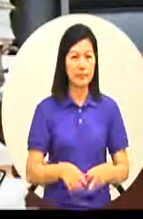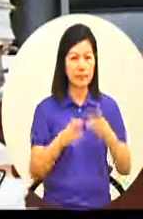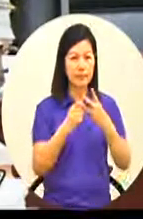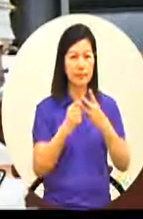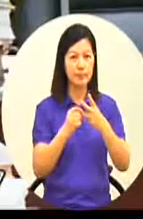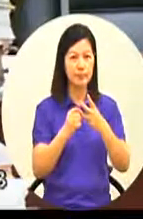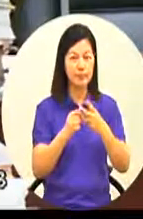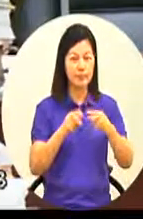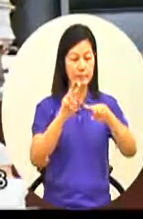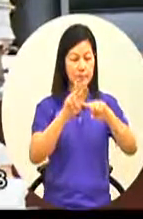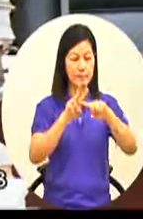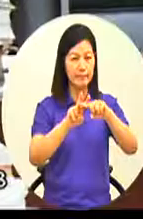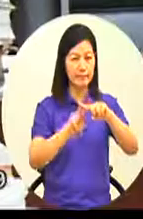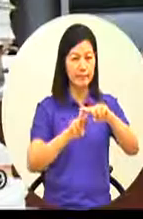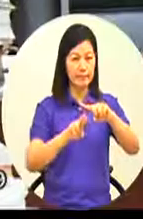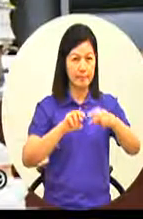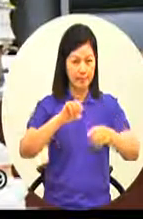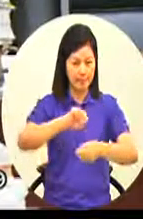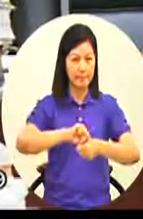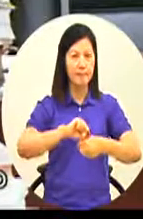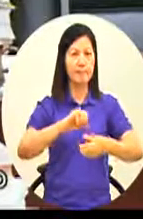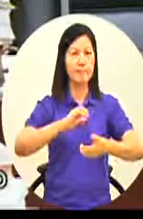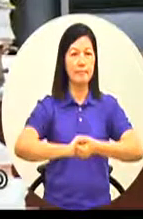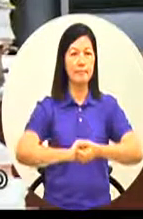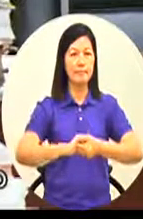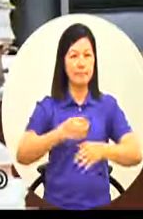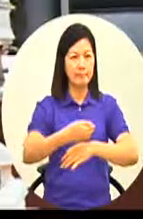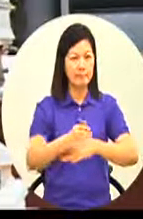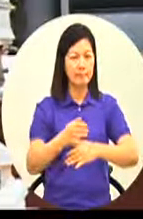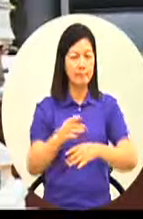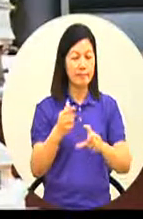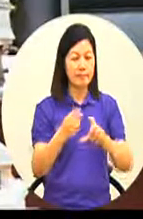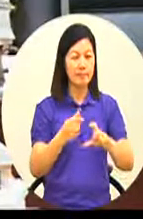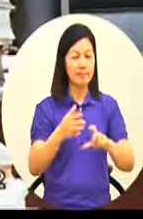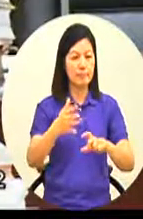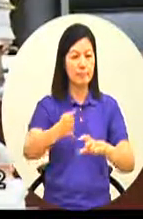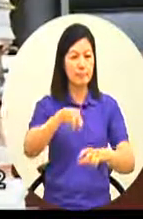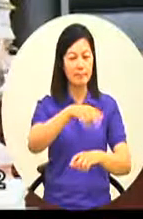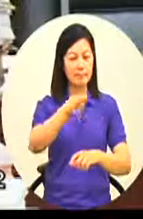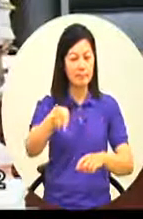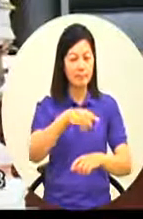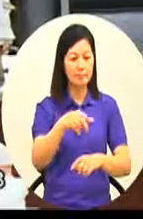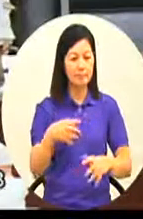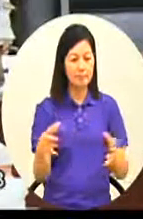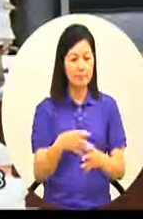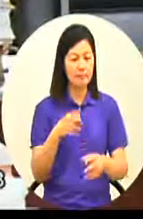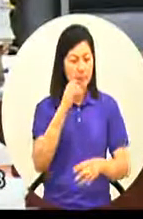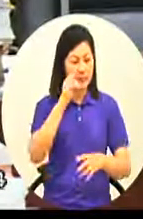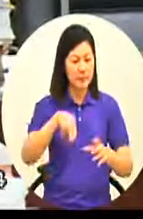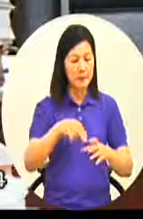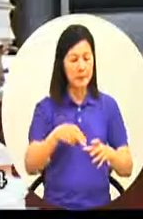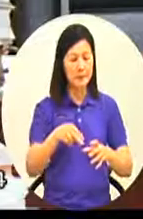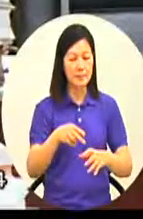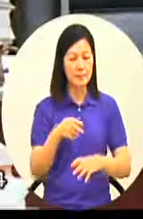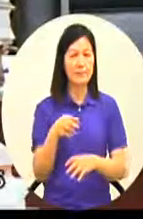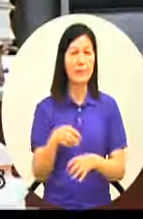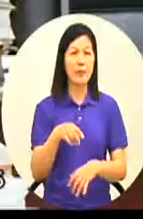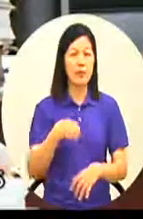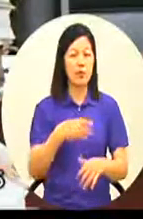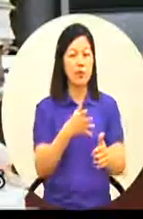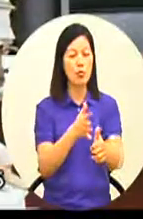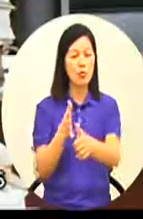的区长吼，这两天刚好在那边喝咖啡，大家都不是在一个正式场合，大家聊聊聊，我就问起